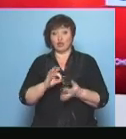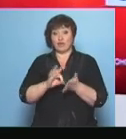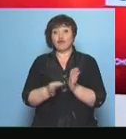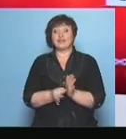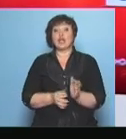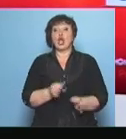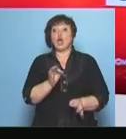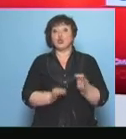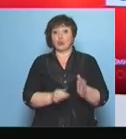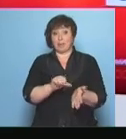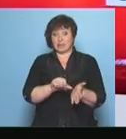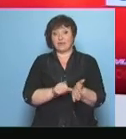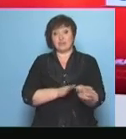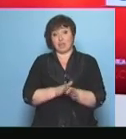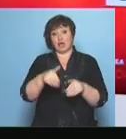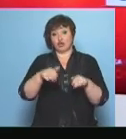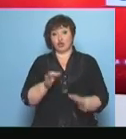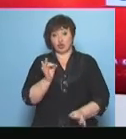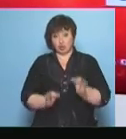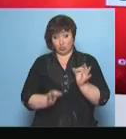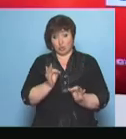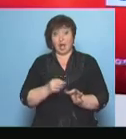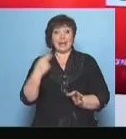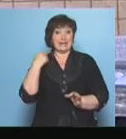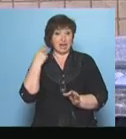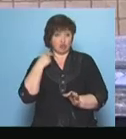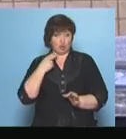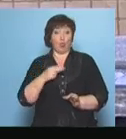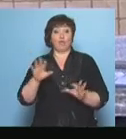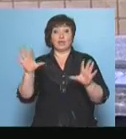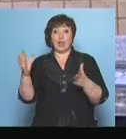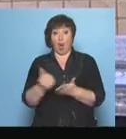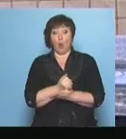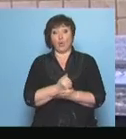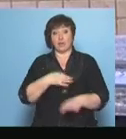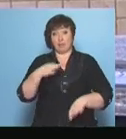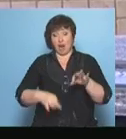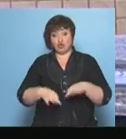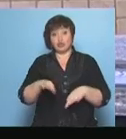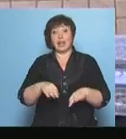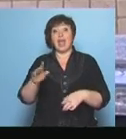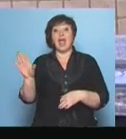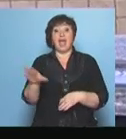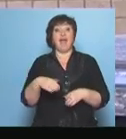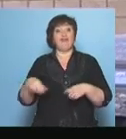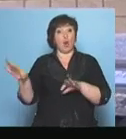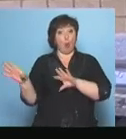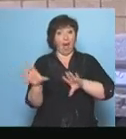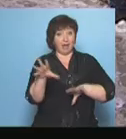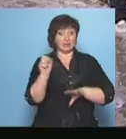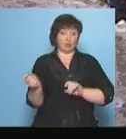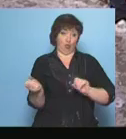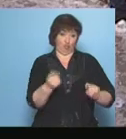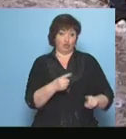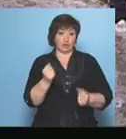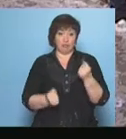приставы исполняли решение суда, искали автомобили должников, и когда находили, эвакуатор увозил машины на штрафстоянку. Кто-то из владельцев